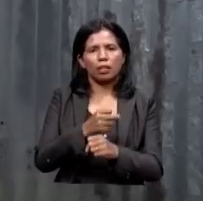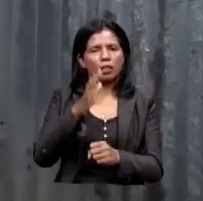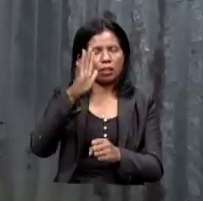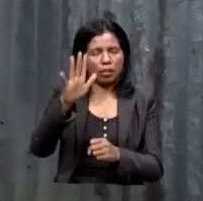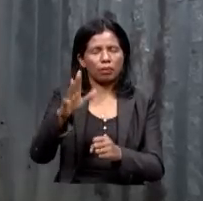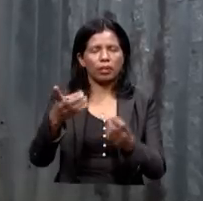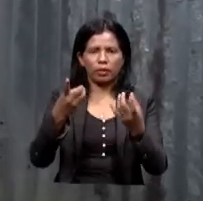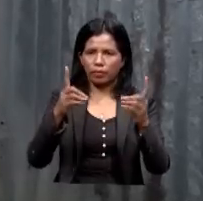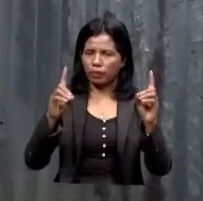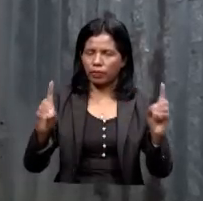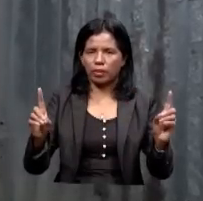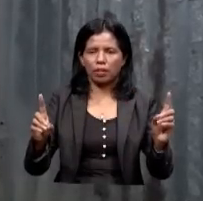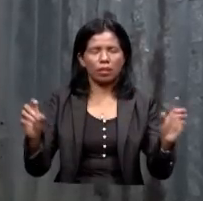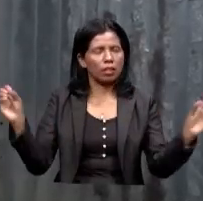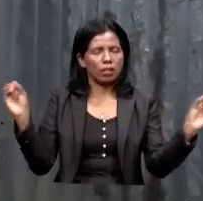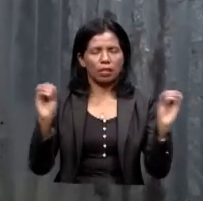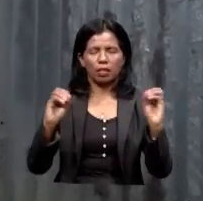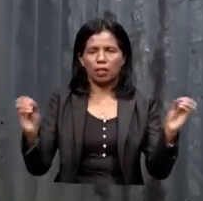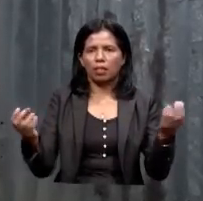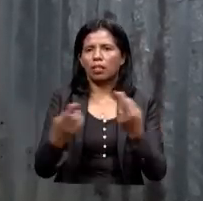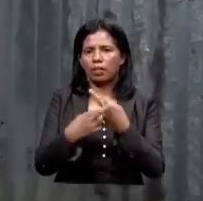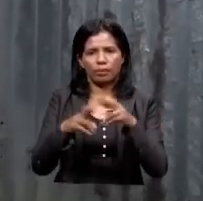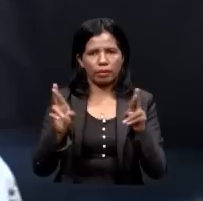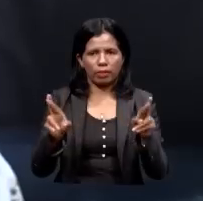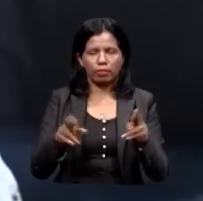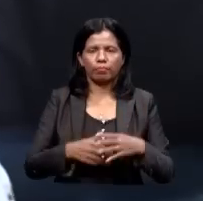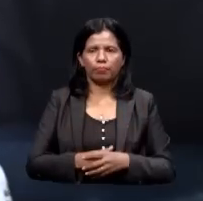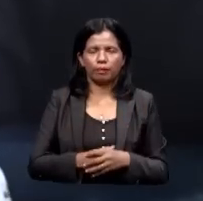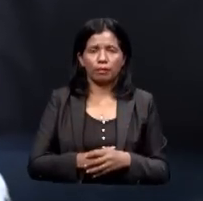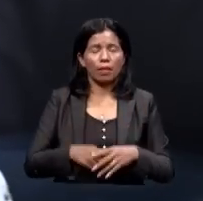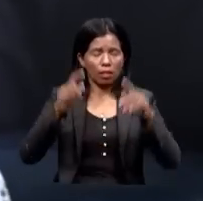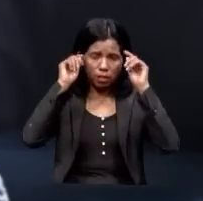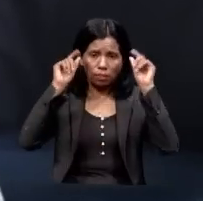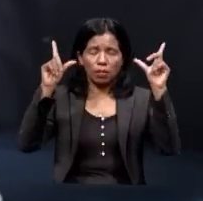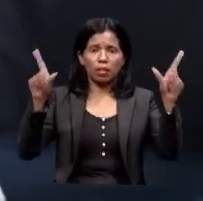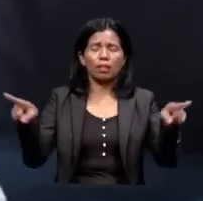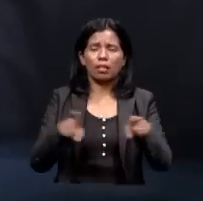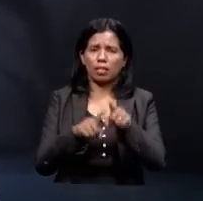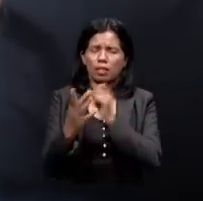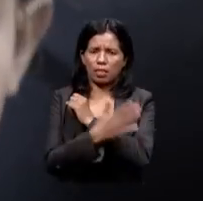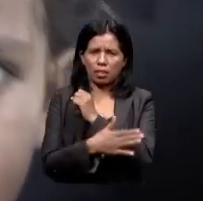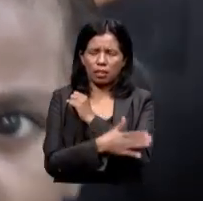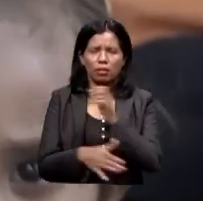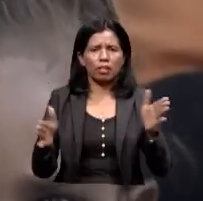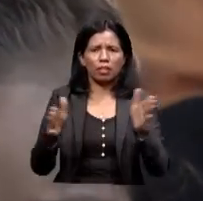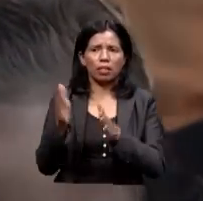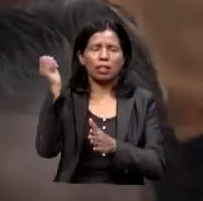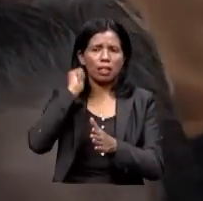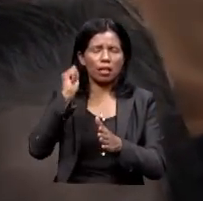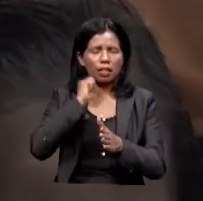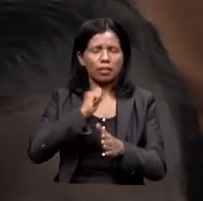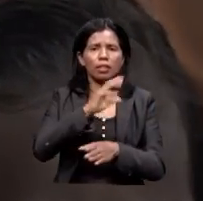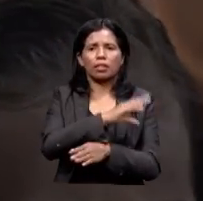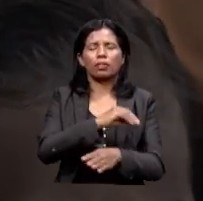termina la iha resultado Timor Leste nasau nebe kik ia Asia Pasifiku